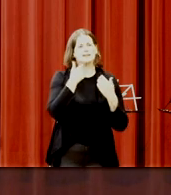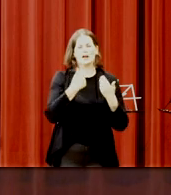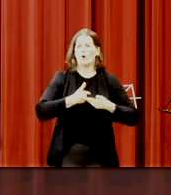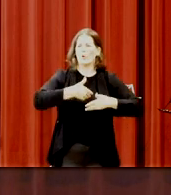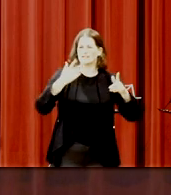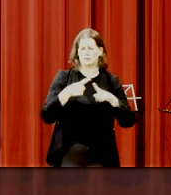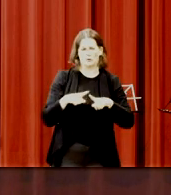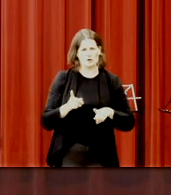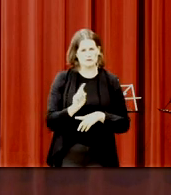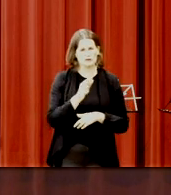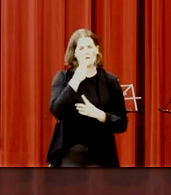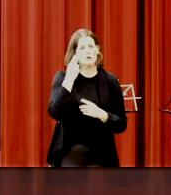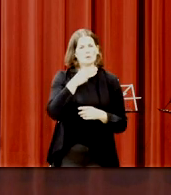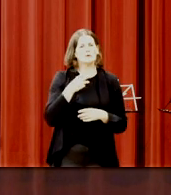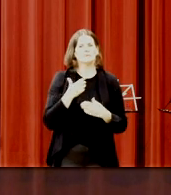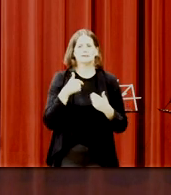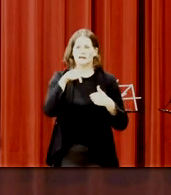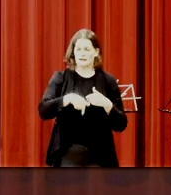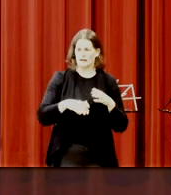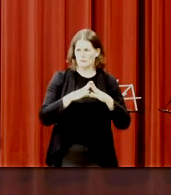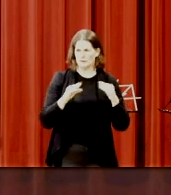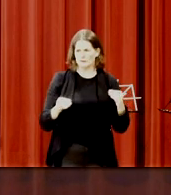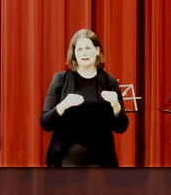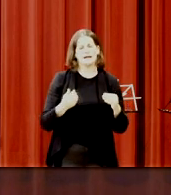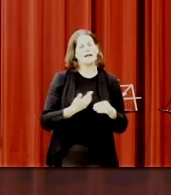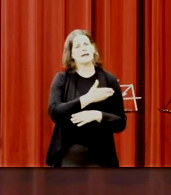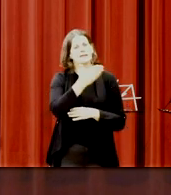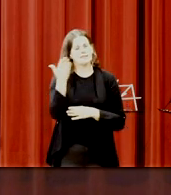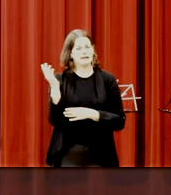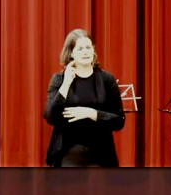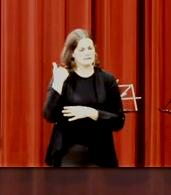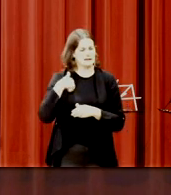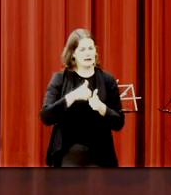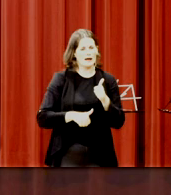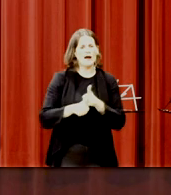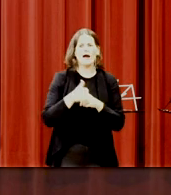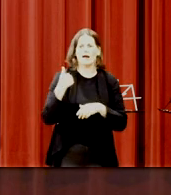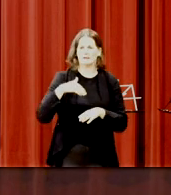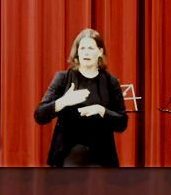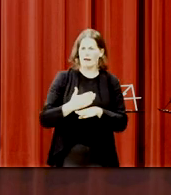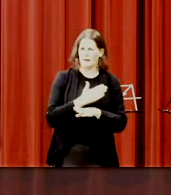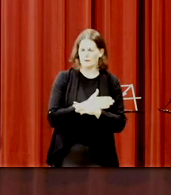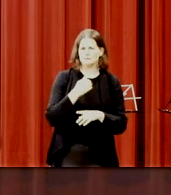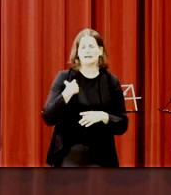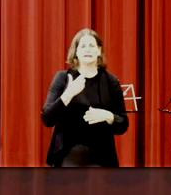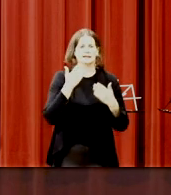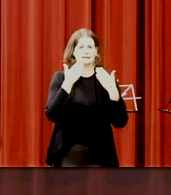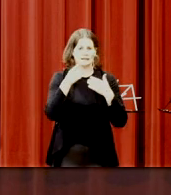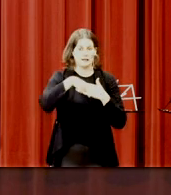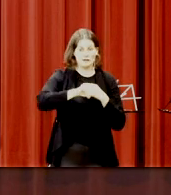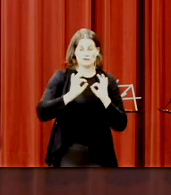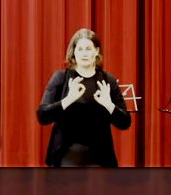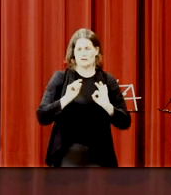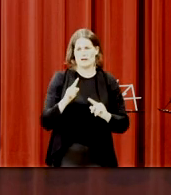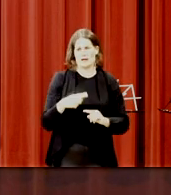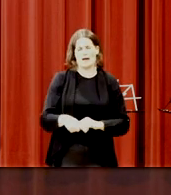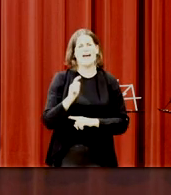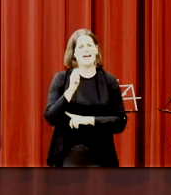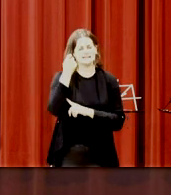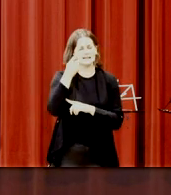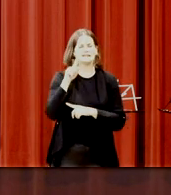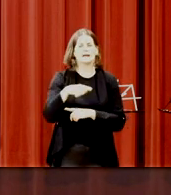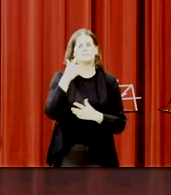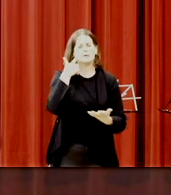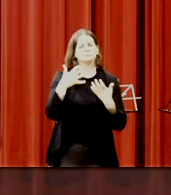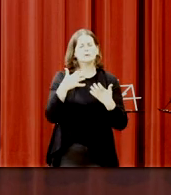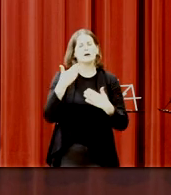èxit. I destacar la importància de la col·laboració que habitualment tenim amb les empreses i amb les institucions,